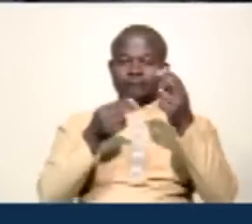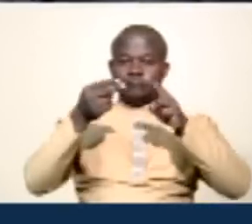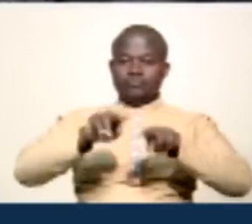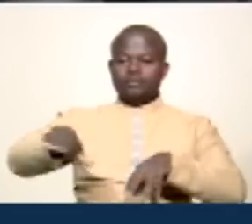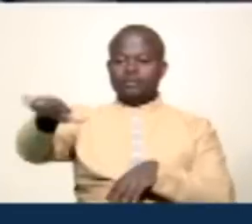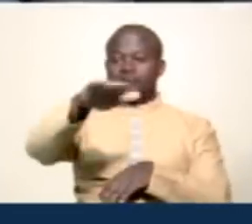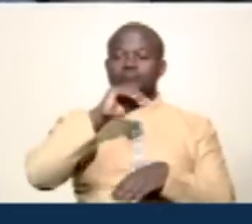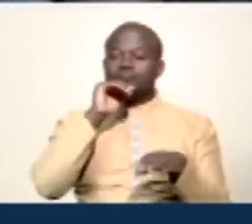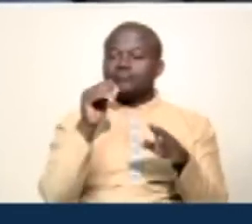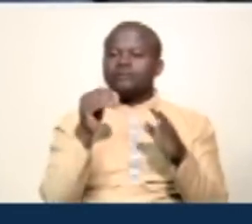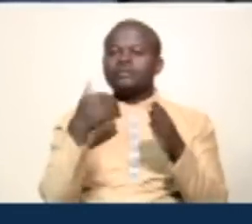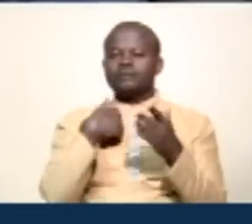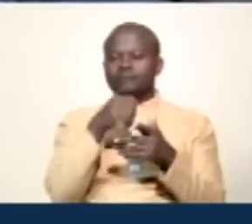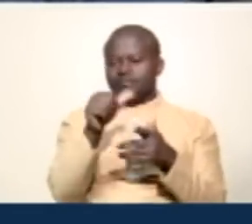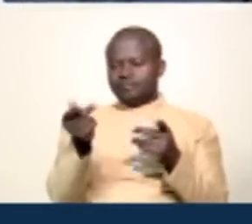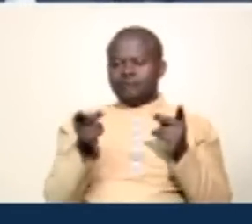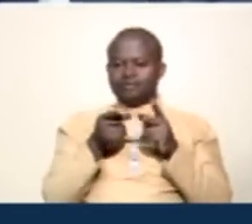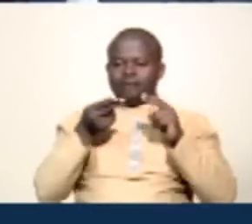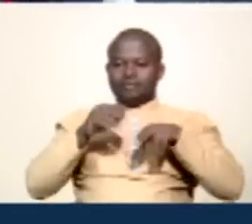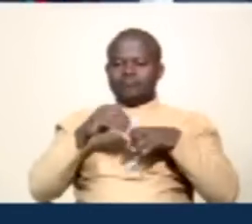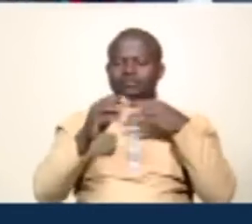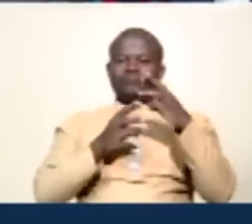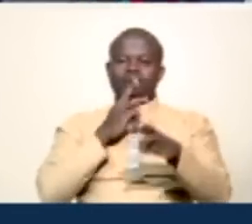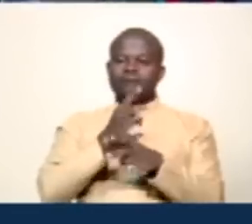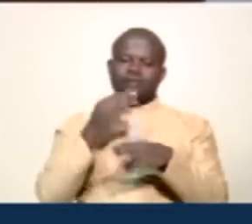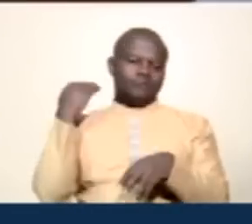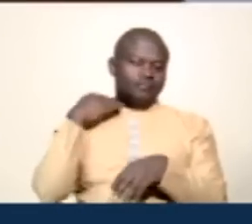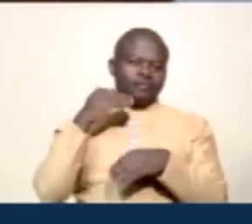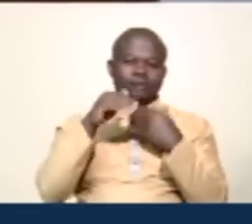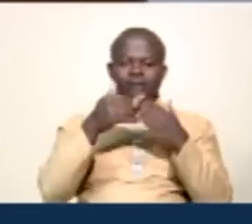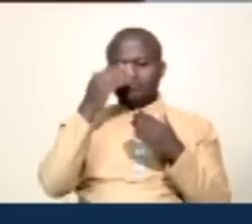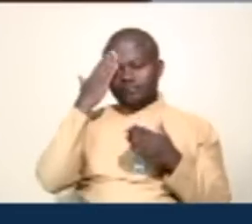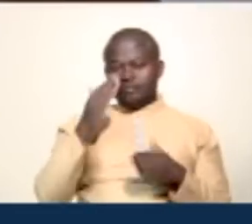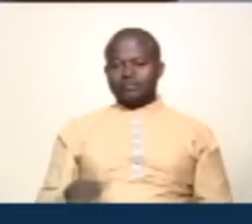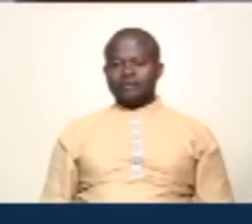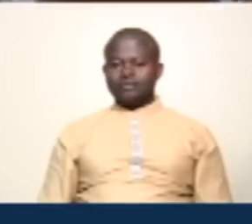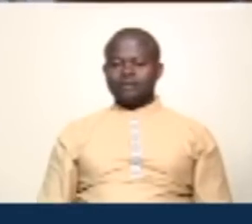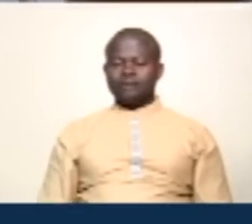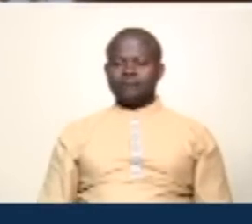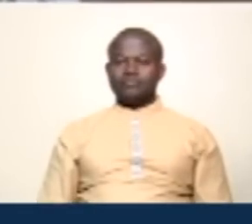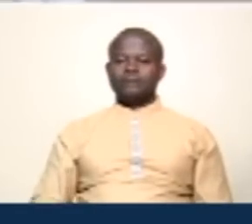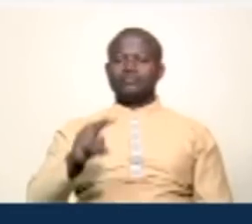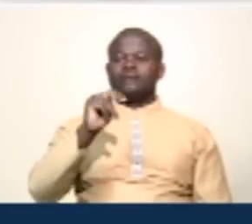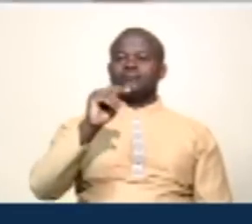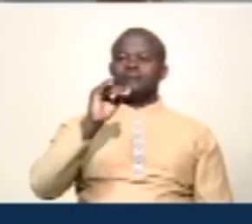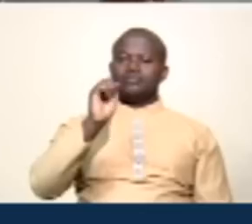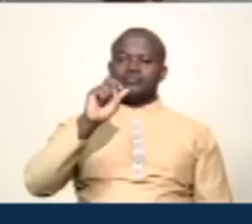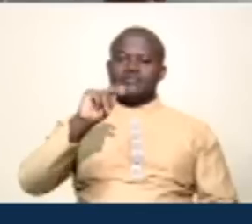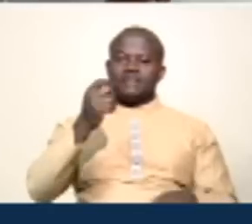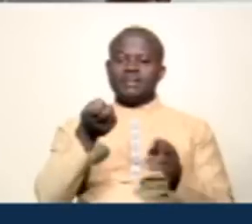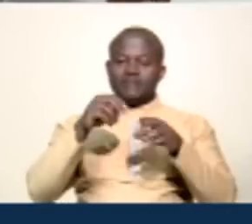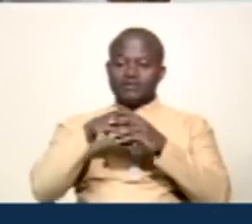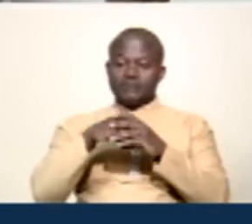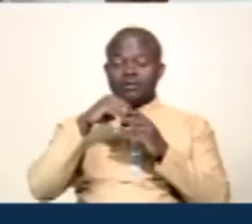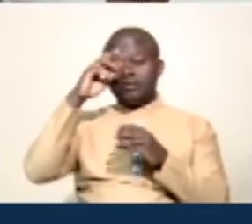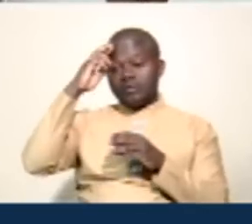aho Inyange bitigeze bigira ahandi biba ku isi muri Jenoside zose zabayeho zizwi. Inyange ubu yagiye mu mateka y'isi, ari no mu